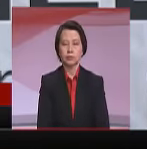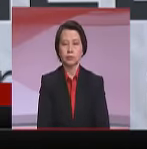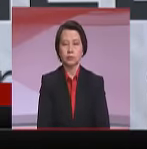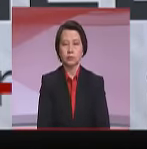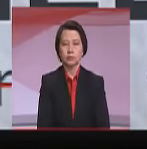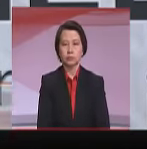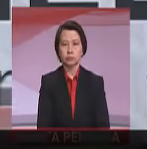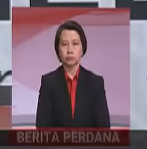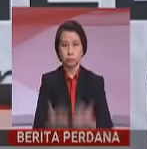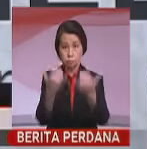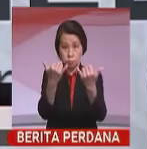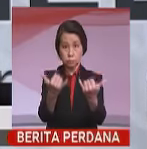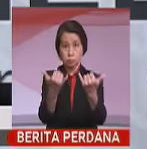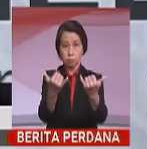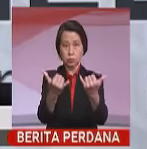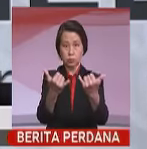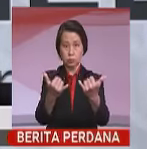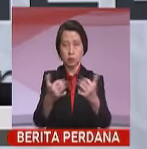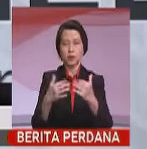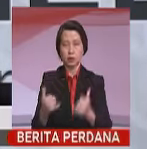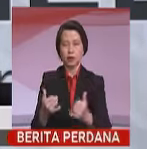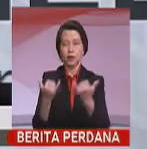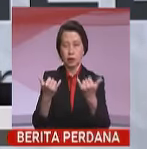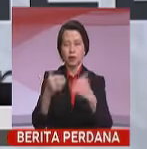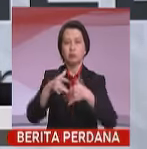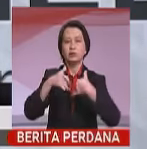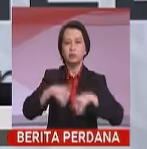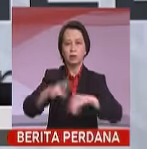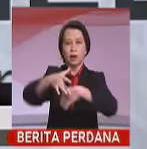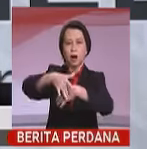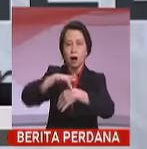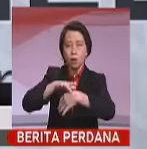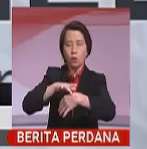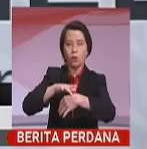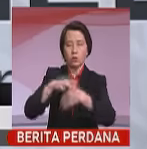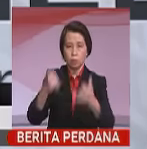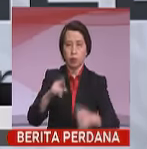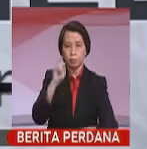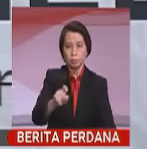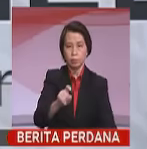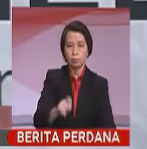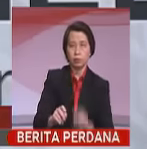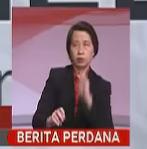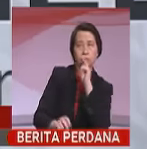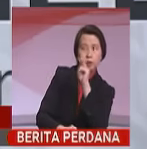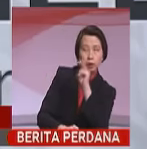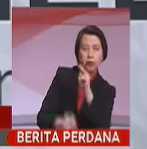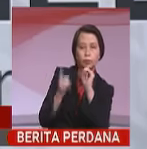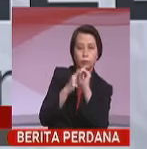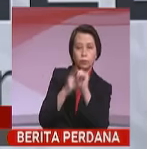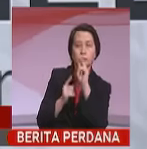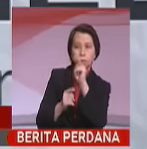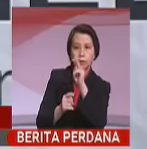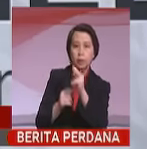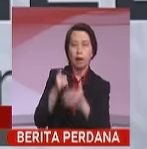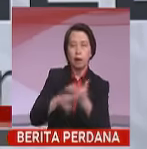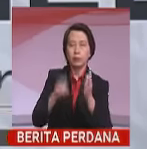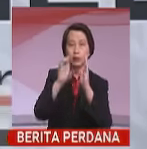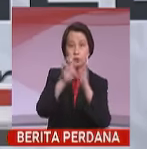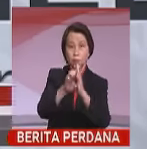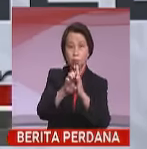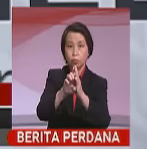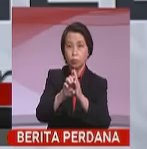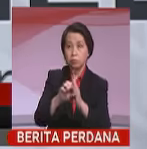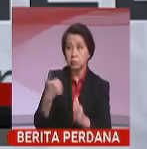Jadi sekarang ini masih dalam peringkat yang awal, masing-masing hanya perlu memerhatikan apa contohnya